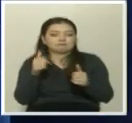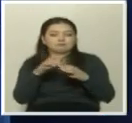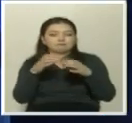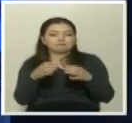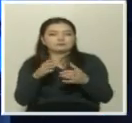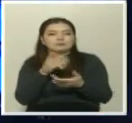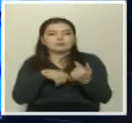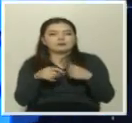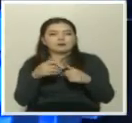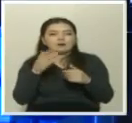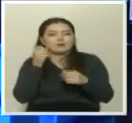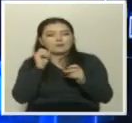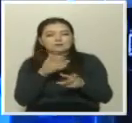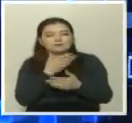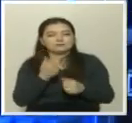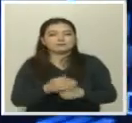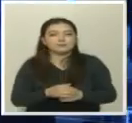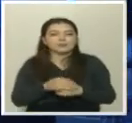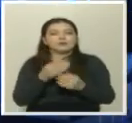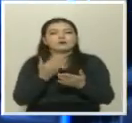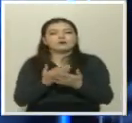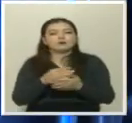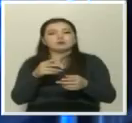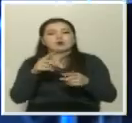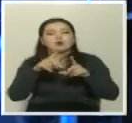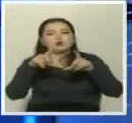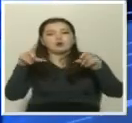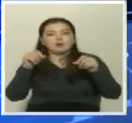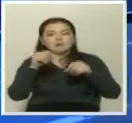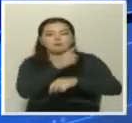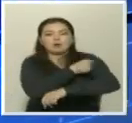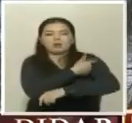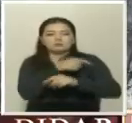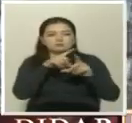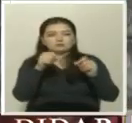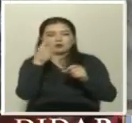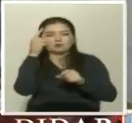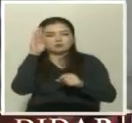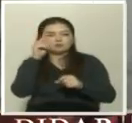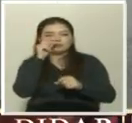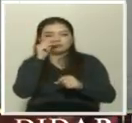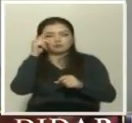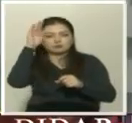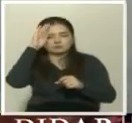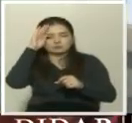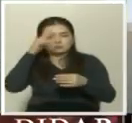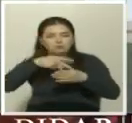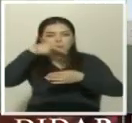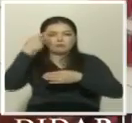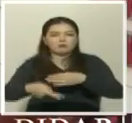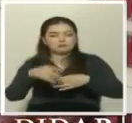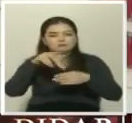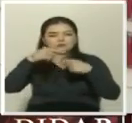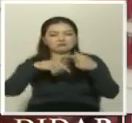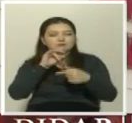Со второго этажа областной многопрофильной больницы выпал пациент. 54-летний мужчина поступил в отделение травматологии 6 марта. Врачи при